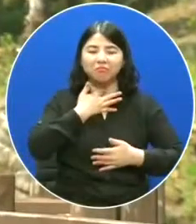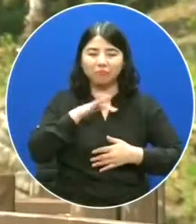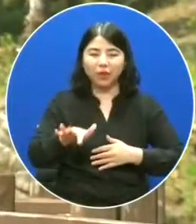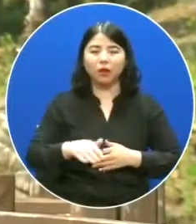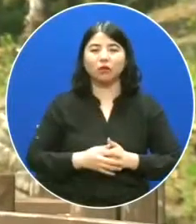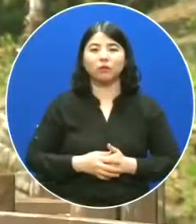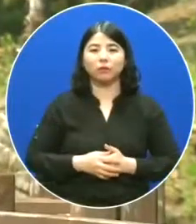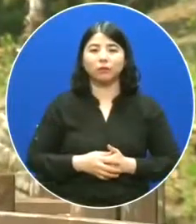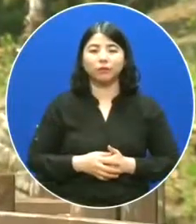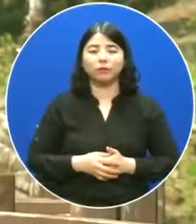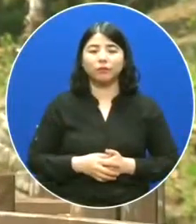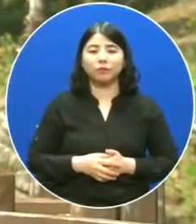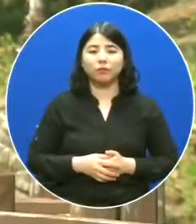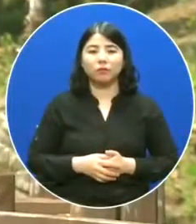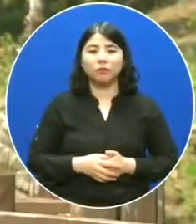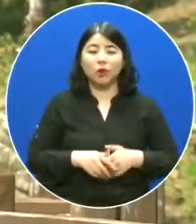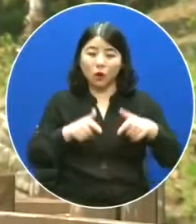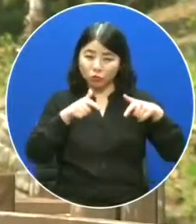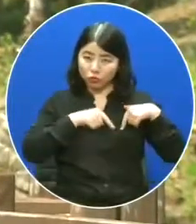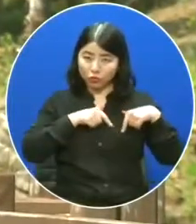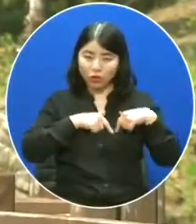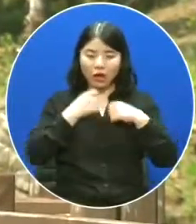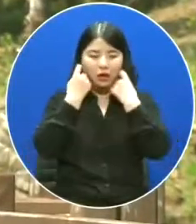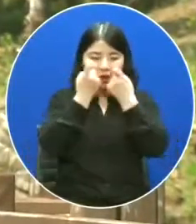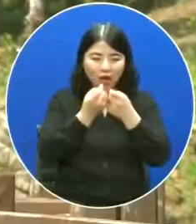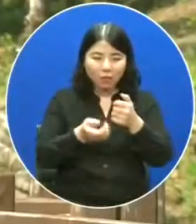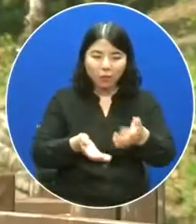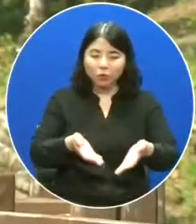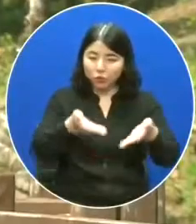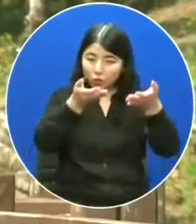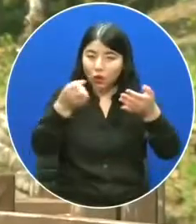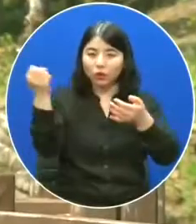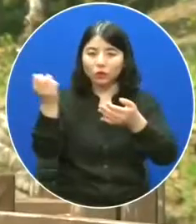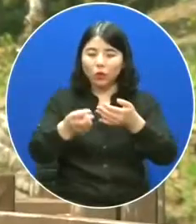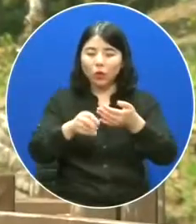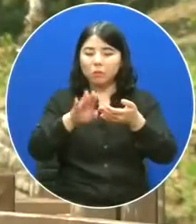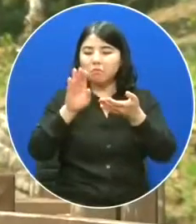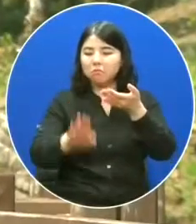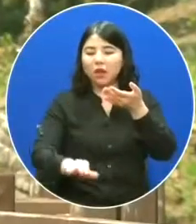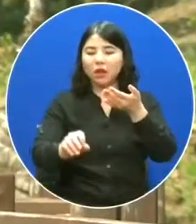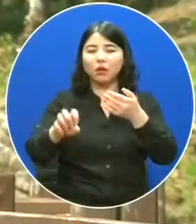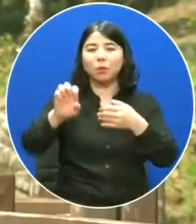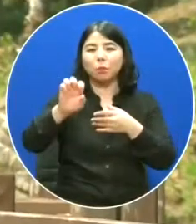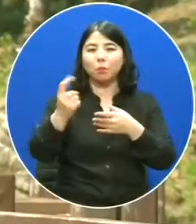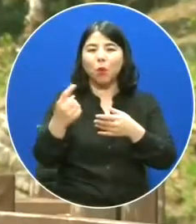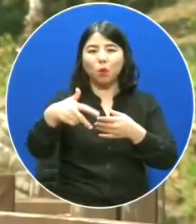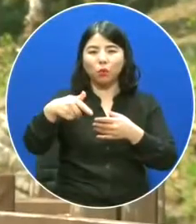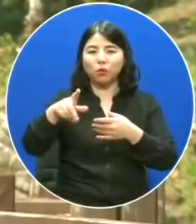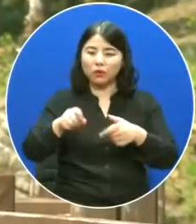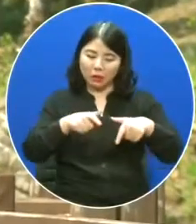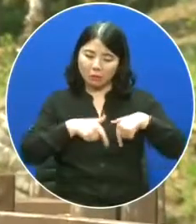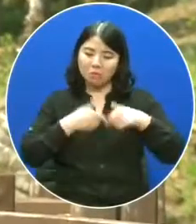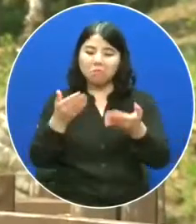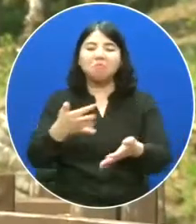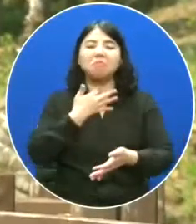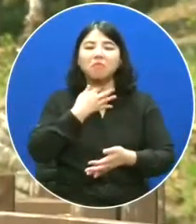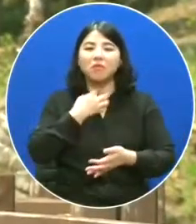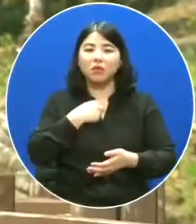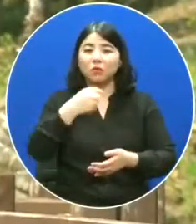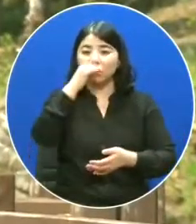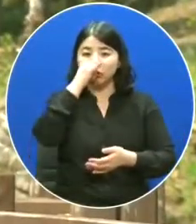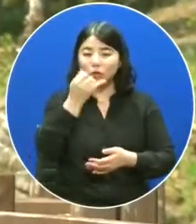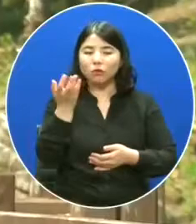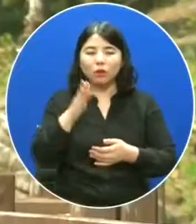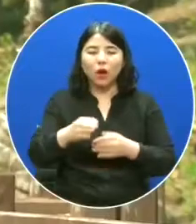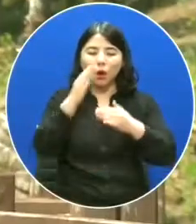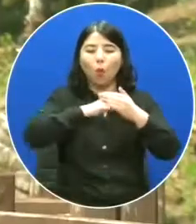수여한 사실이 없다는 겁니다. 훈장에 개별적으로 추서를 하거나 훈장보다 낮은 훈격인 포장을 수여한 일은